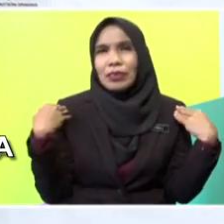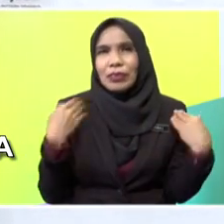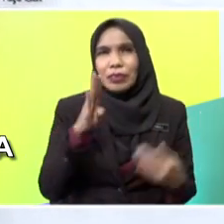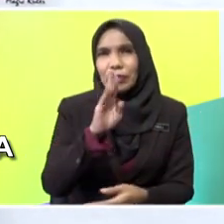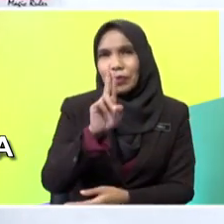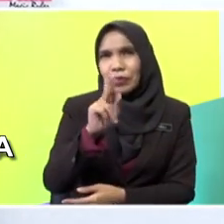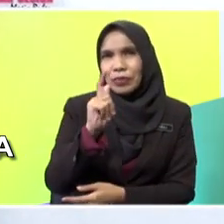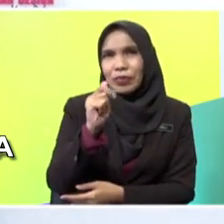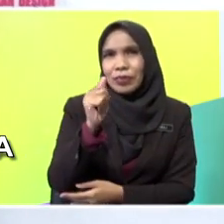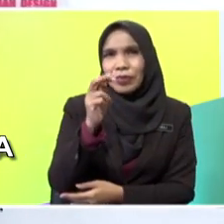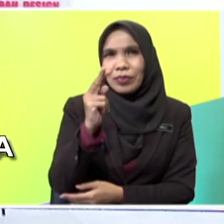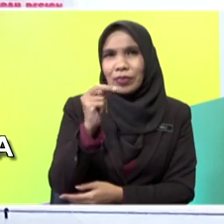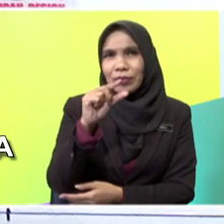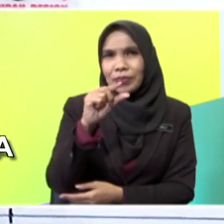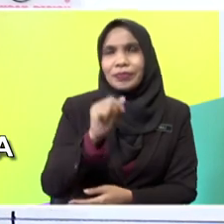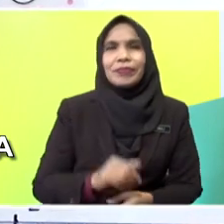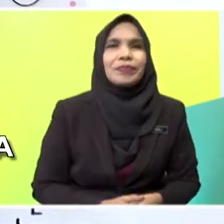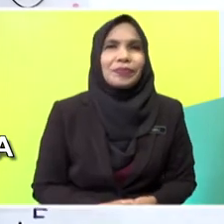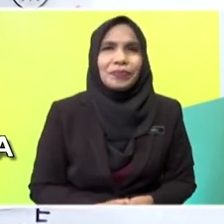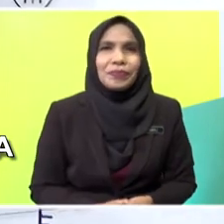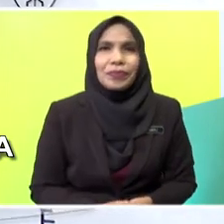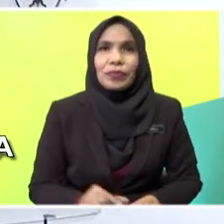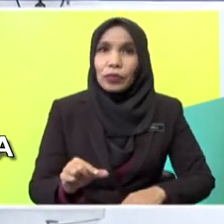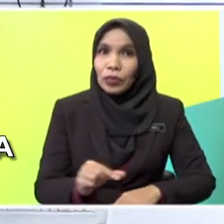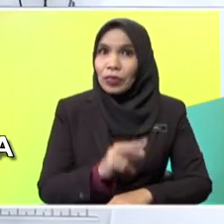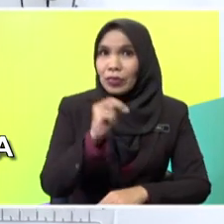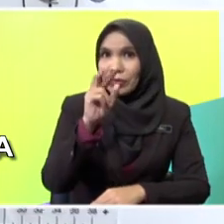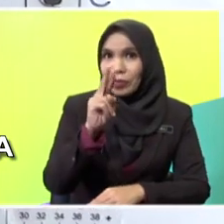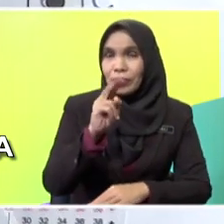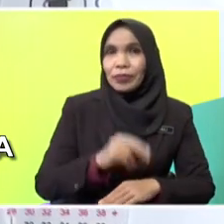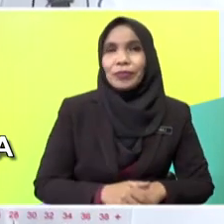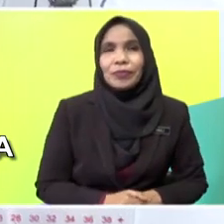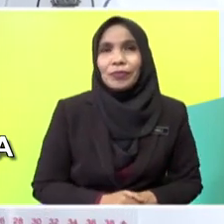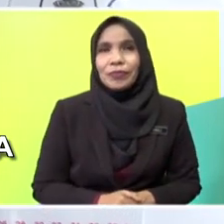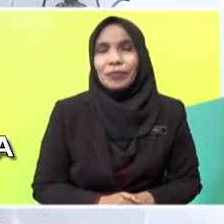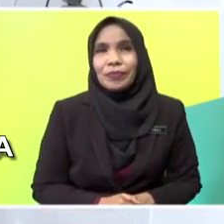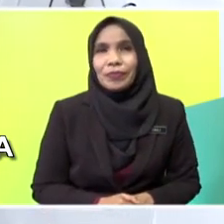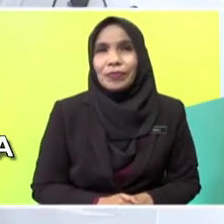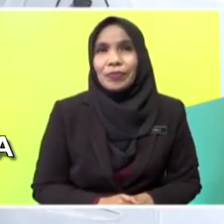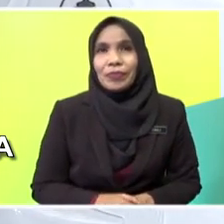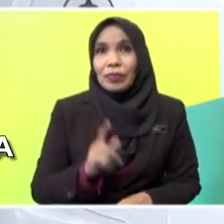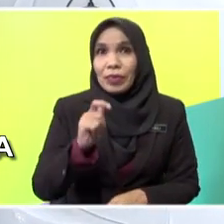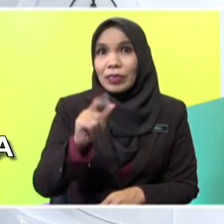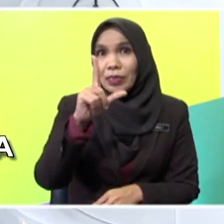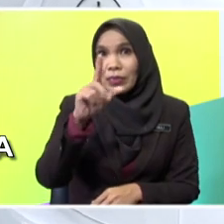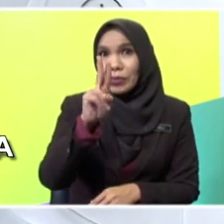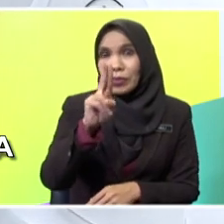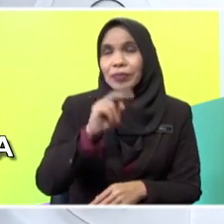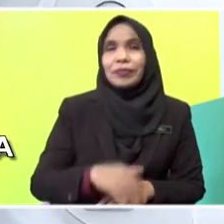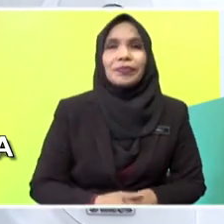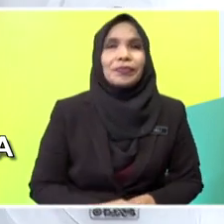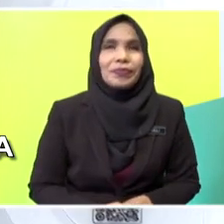ikut dalam dia, cikgu. Tanda di L2 di atas. Oh, di sini. Di atas. Ha.